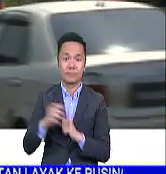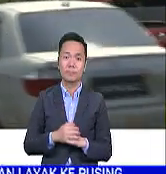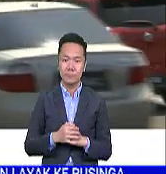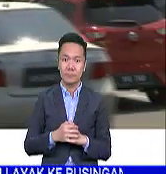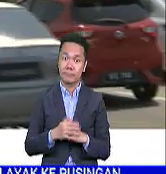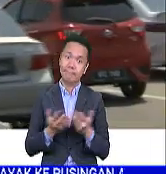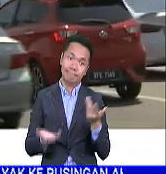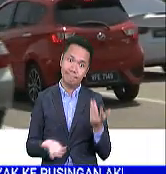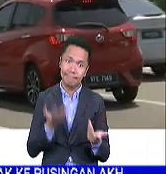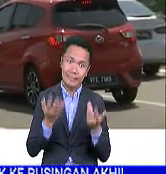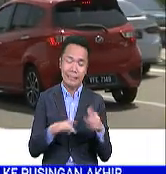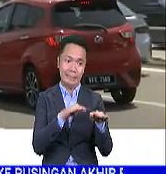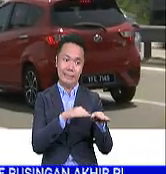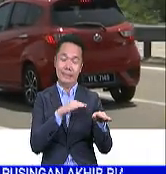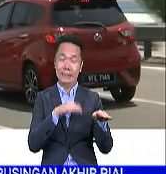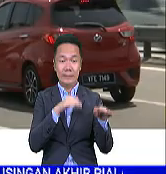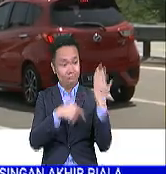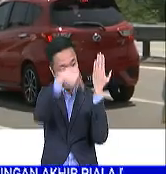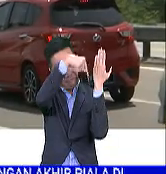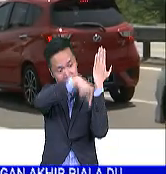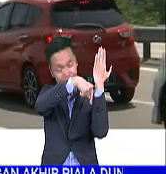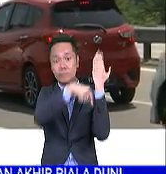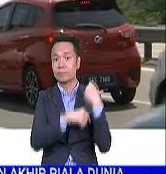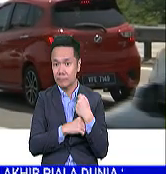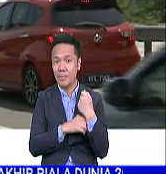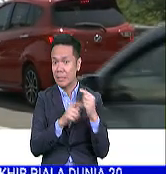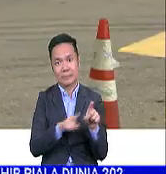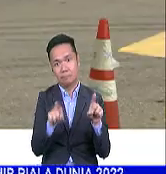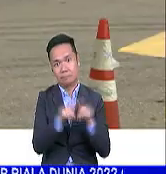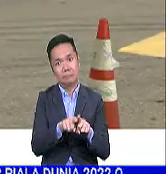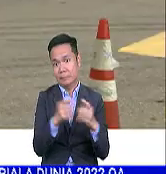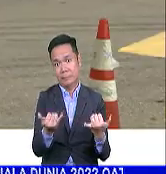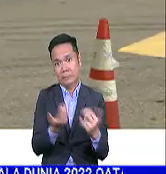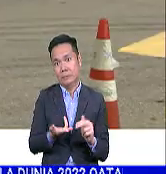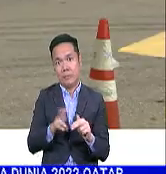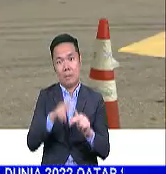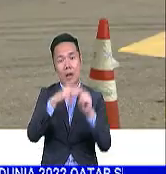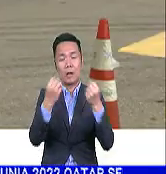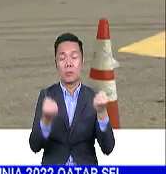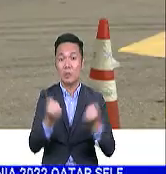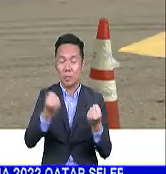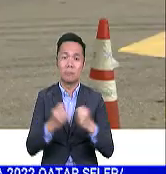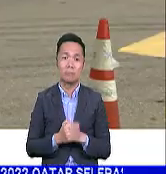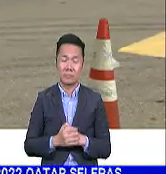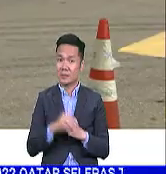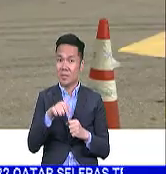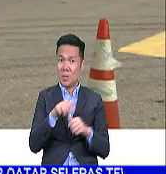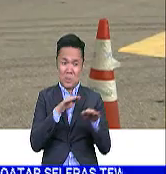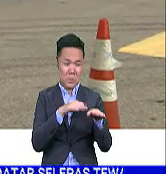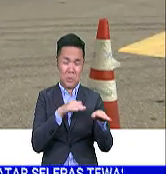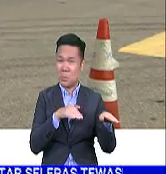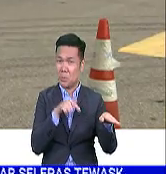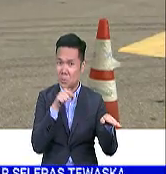pertambahan berterusan jumlah kenderaan dari arah tersebut pada hari ini. Dan berdasarkan tinjauan saya, kesesakan ini bukan hanya